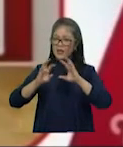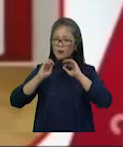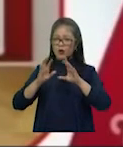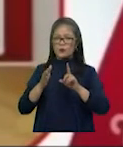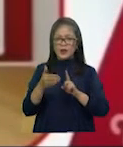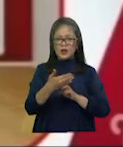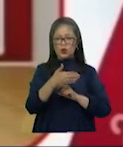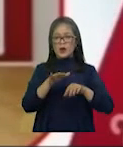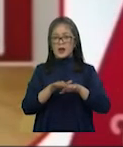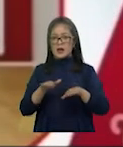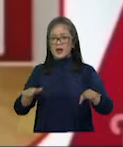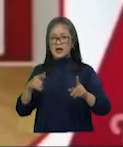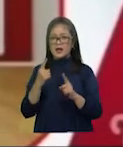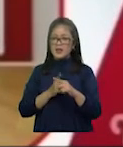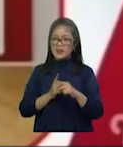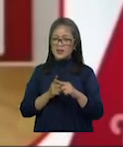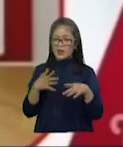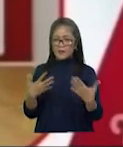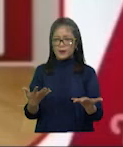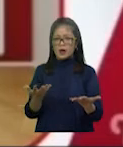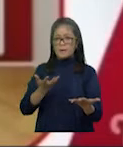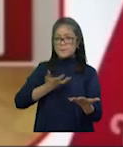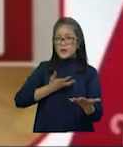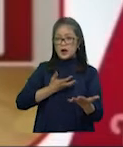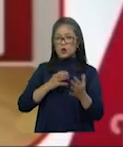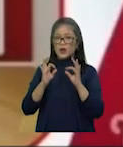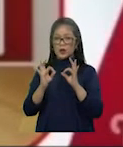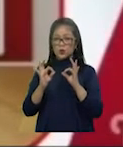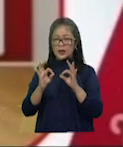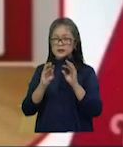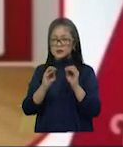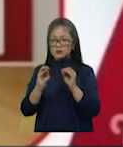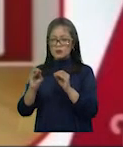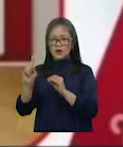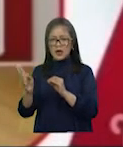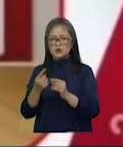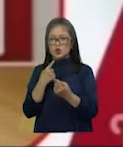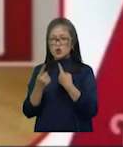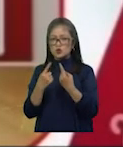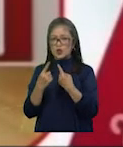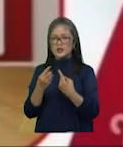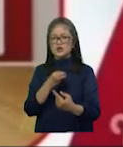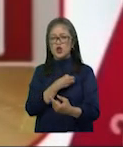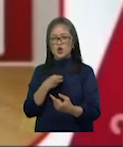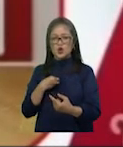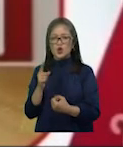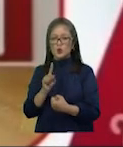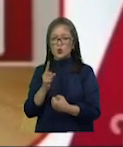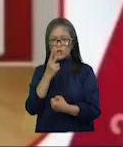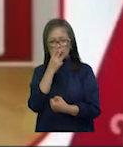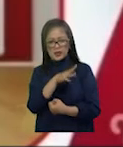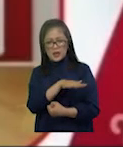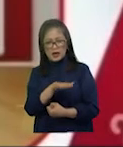ini adalah kami ingin mengedukasi pentingnya konsultasi ke dokter dulu ketika kita melihat anak kita mulai